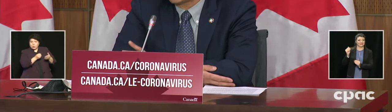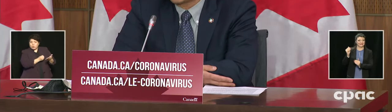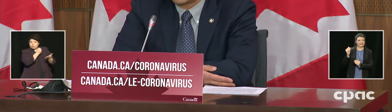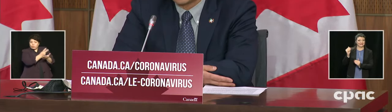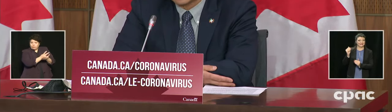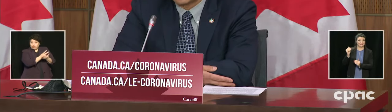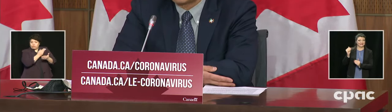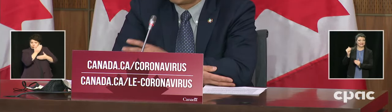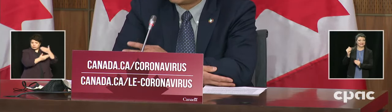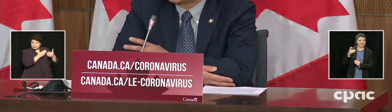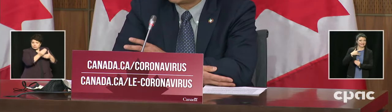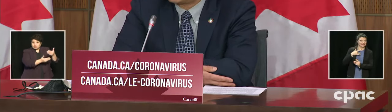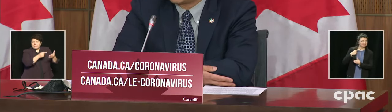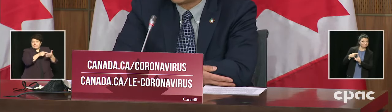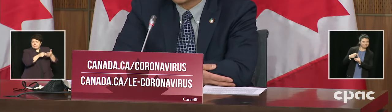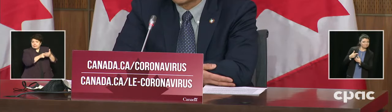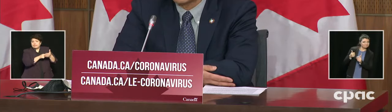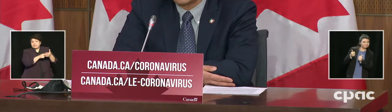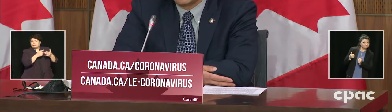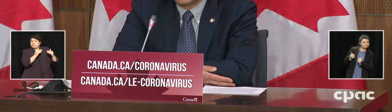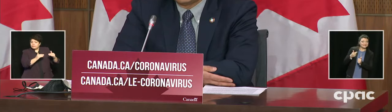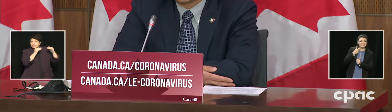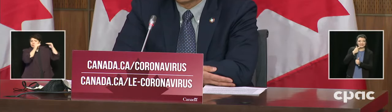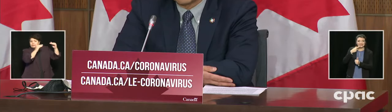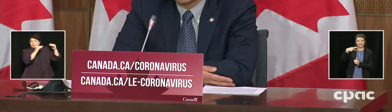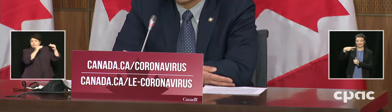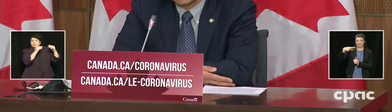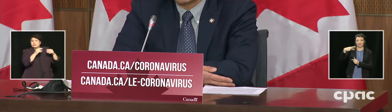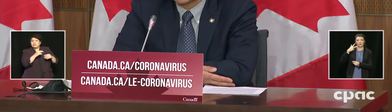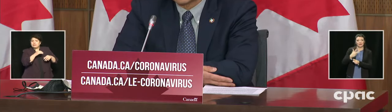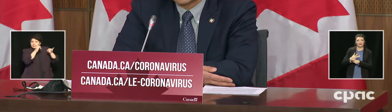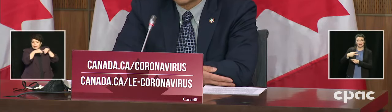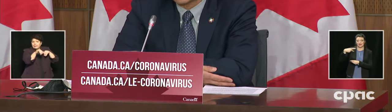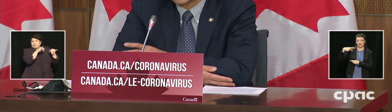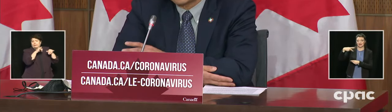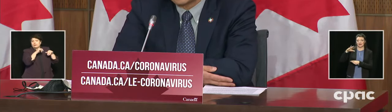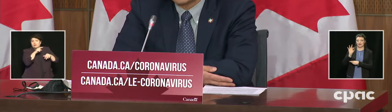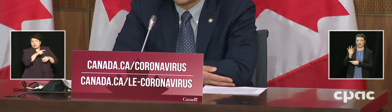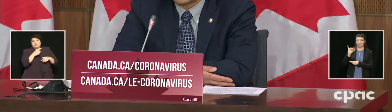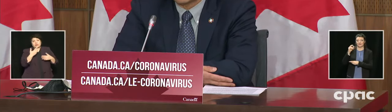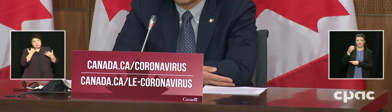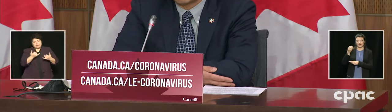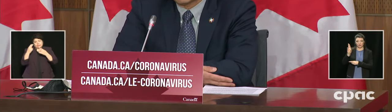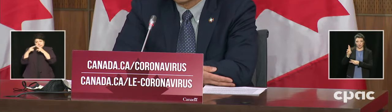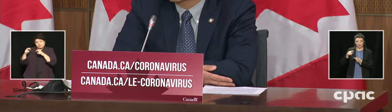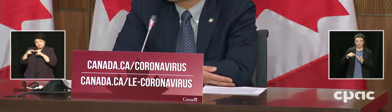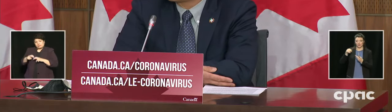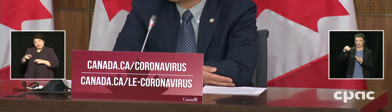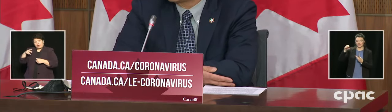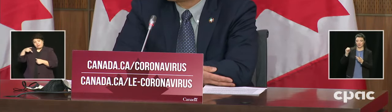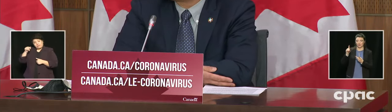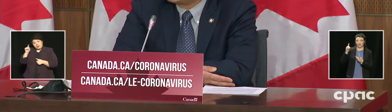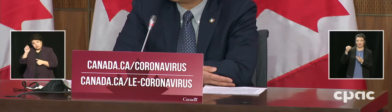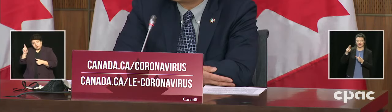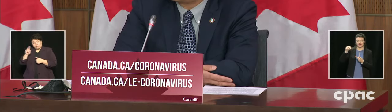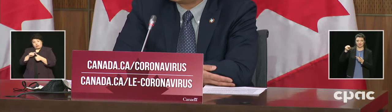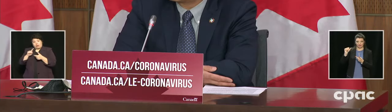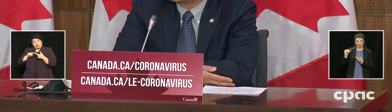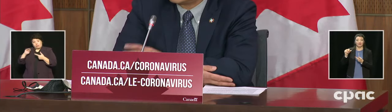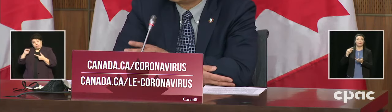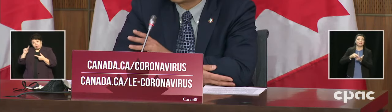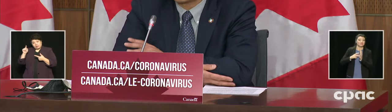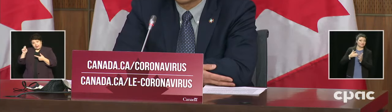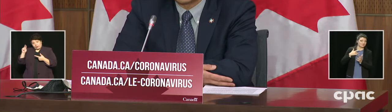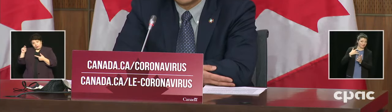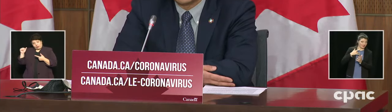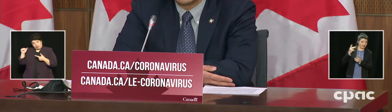plus prometteurs, c'est de Pfizer et de Moderna. Et on attend, jusqu'à date, peut-être on va recevoir peut-être 6 millions de doses